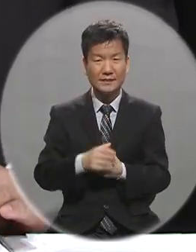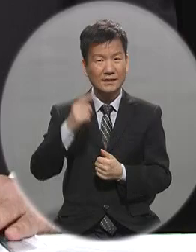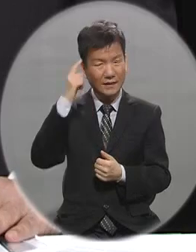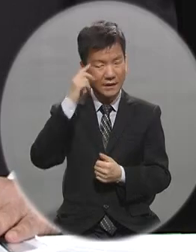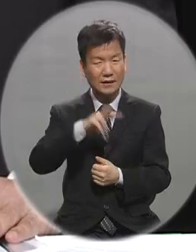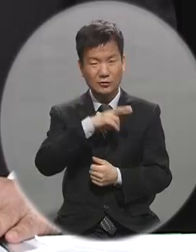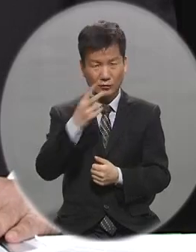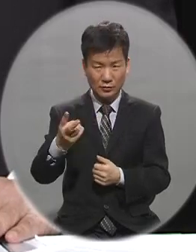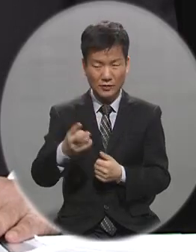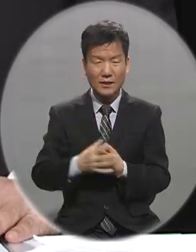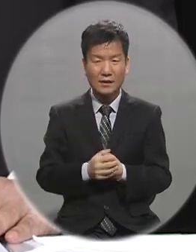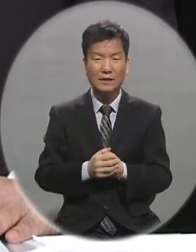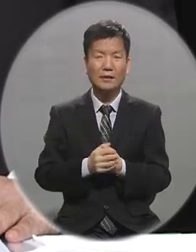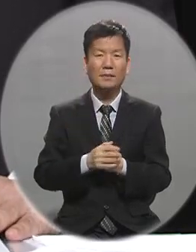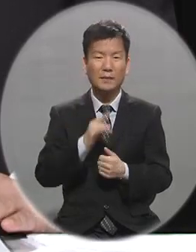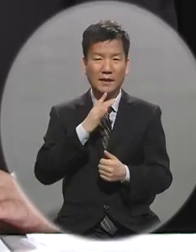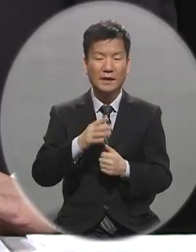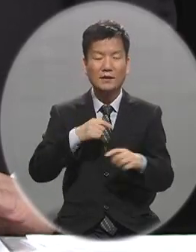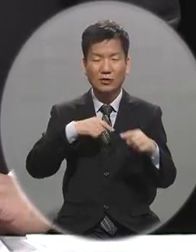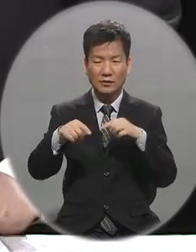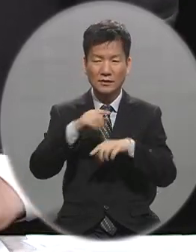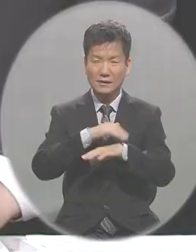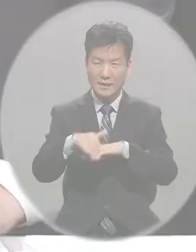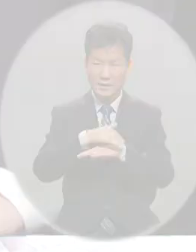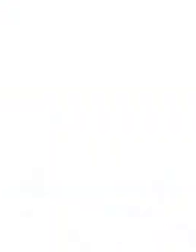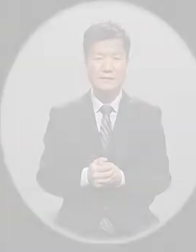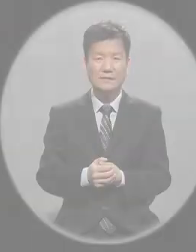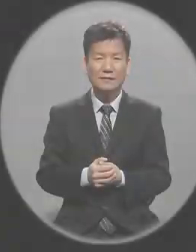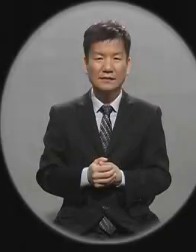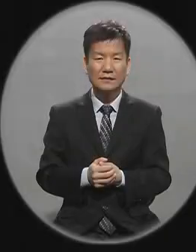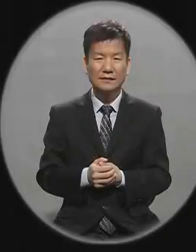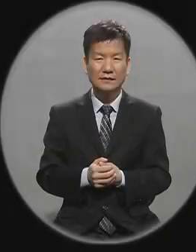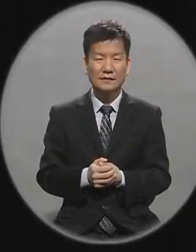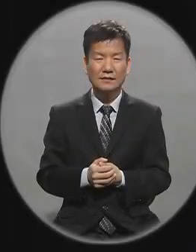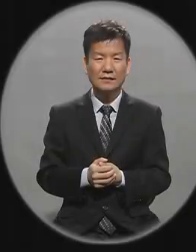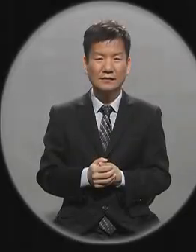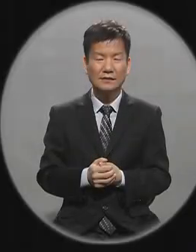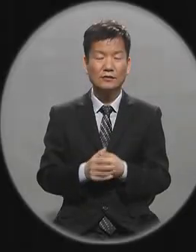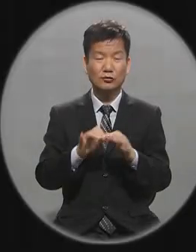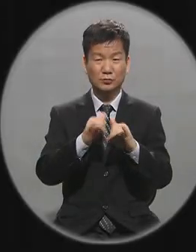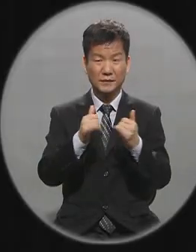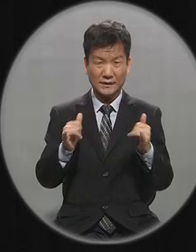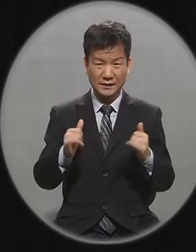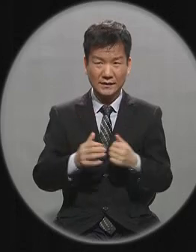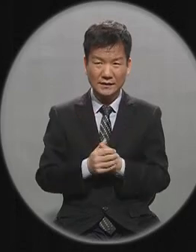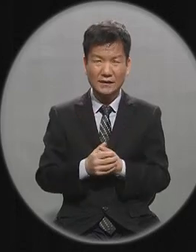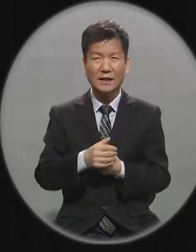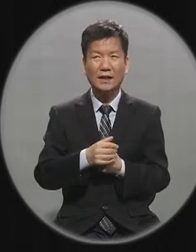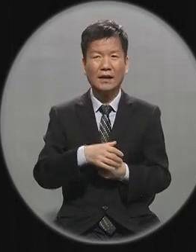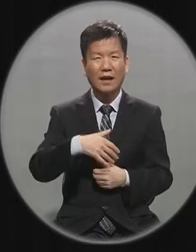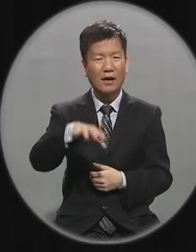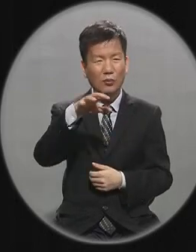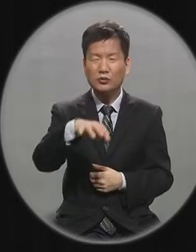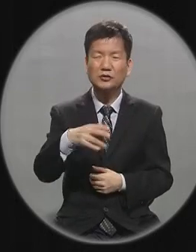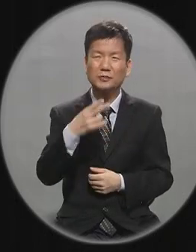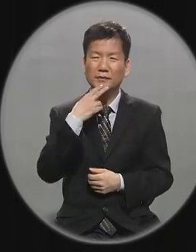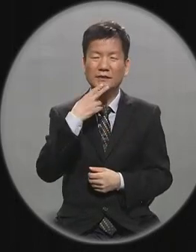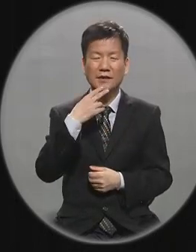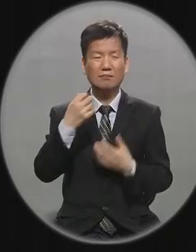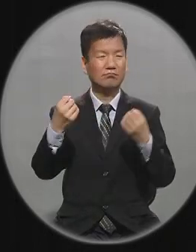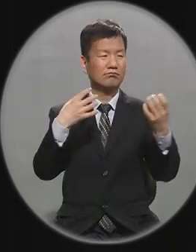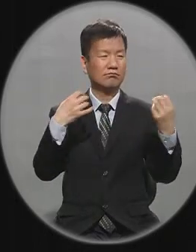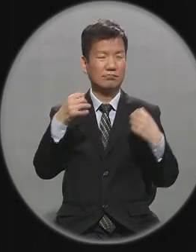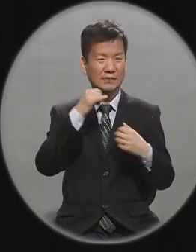생각의 전환, 발상의 전환만이 기후정치를 할수 있다고 저는 생각합니다. 사실 주민들이 갈 데가 없다는 얘기를 많이